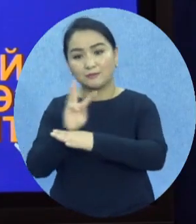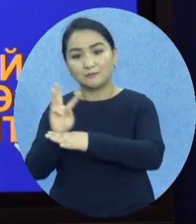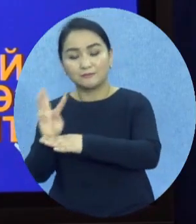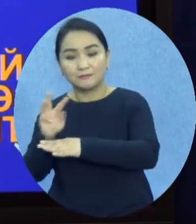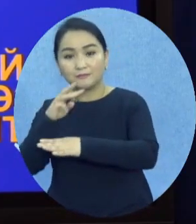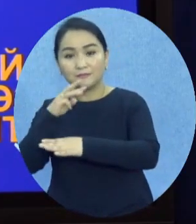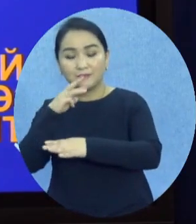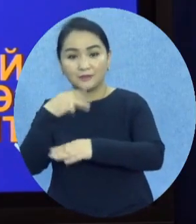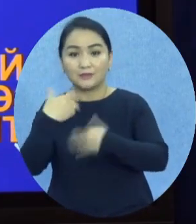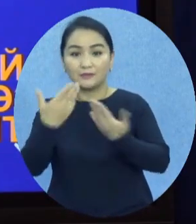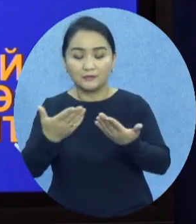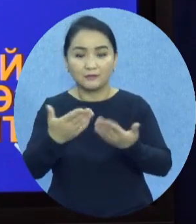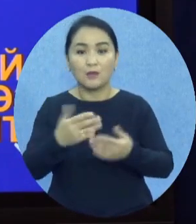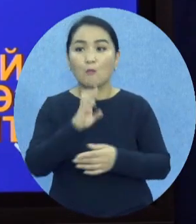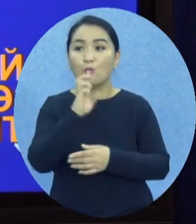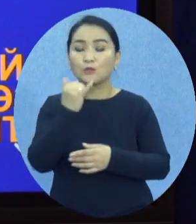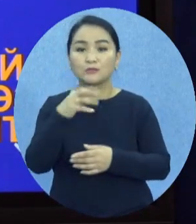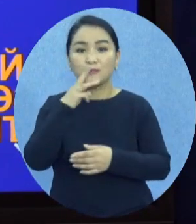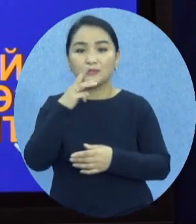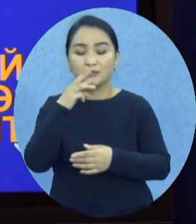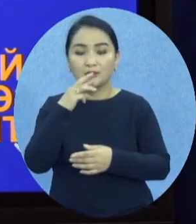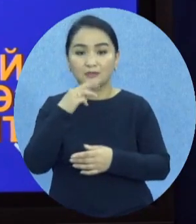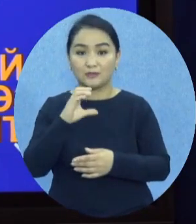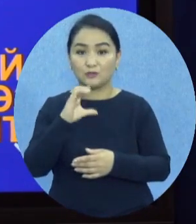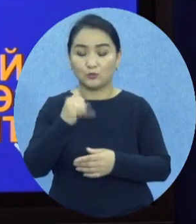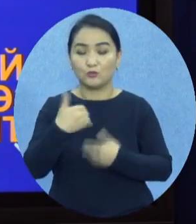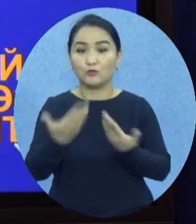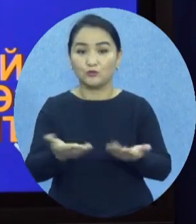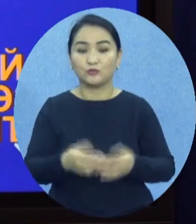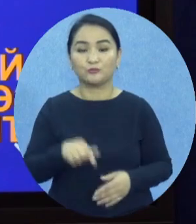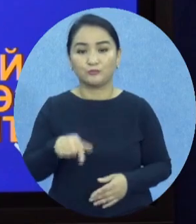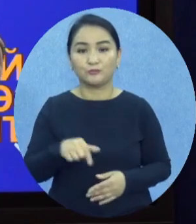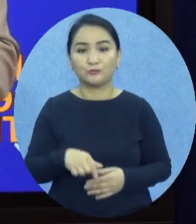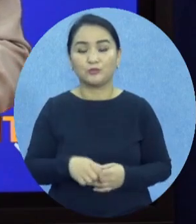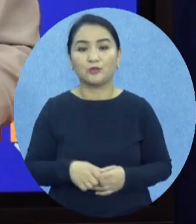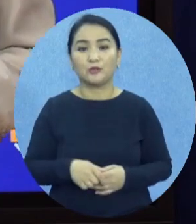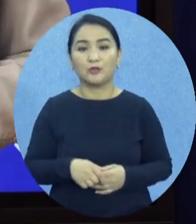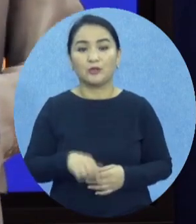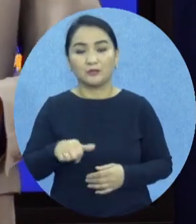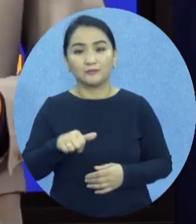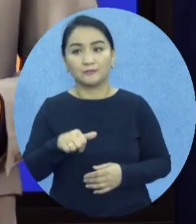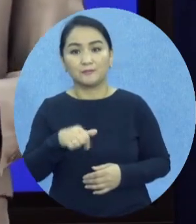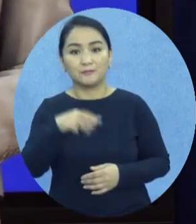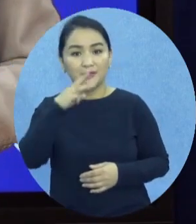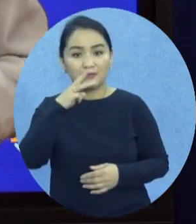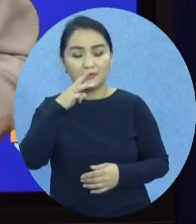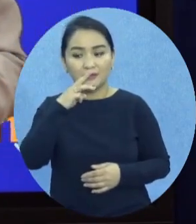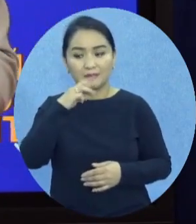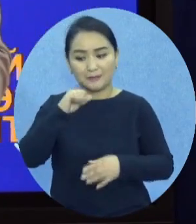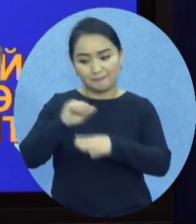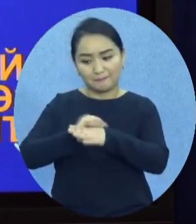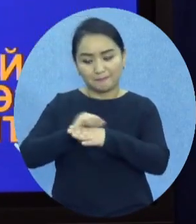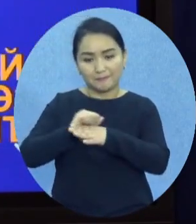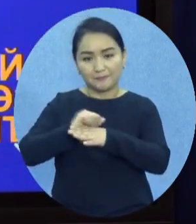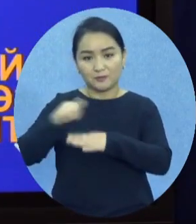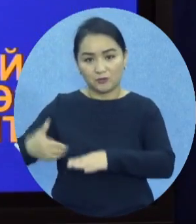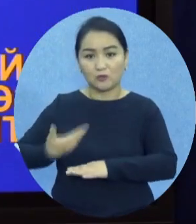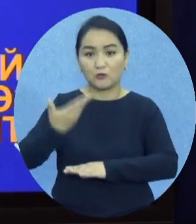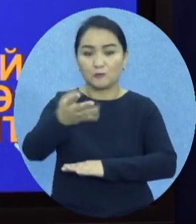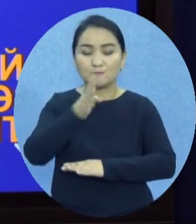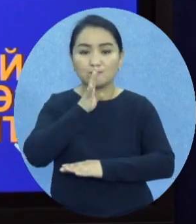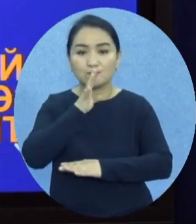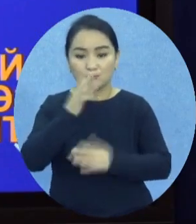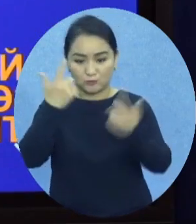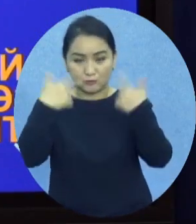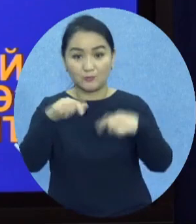болно. За бид бол бас тодорхой инфографик ашиглан мэдээллүүдэд бэлтгэн хүргэхээр ийм зохион байгуулалтанд орж байгаа. Үүнээс гадна бол мэдээж